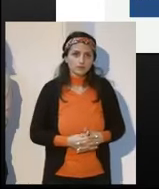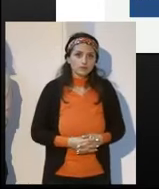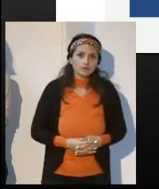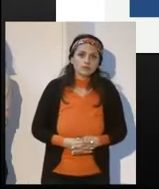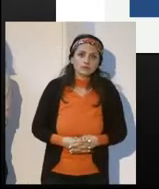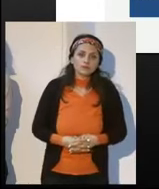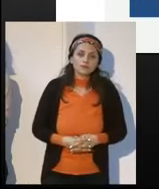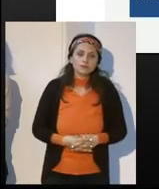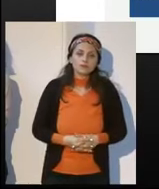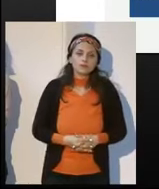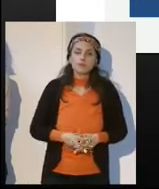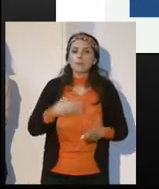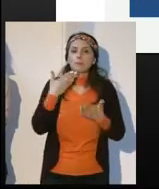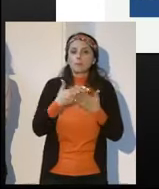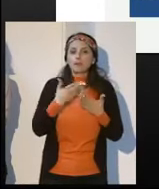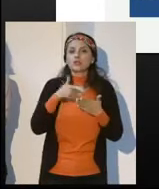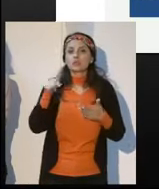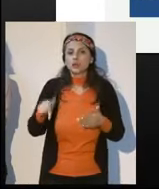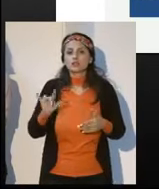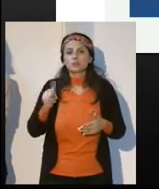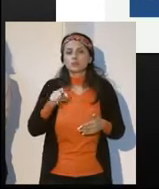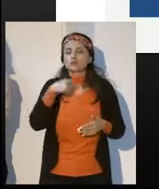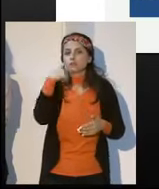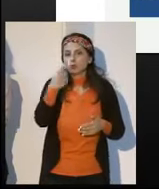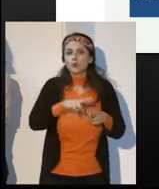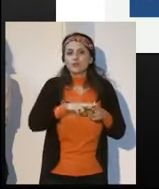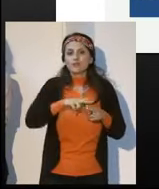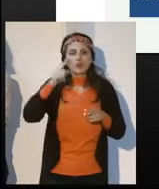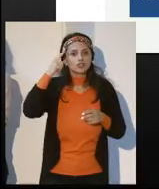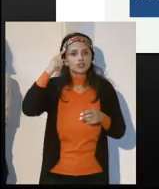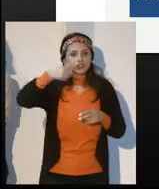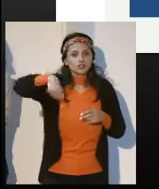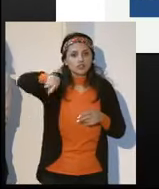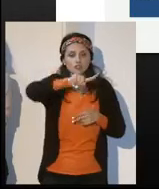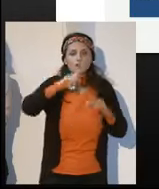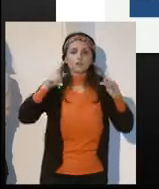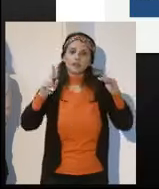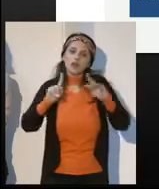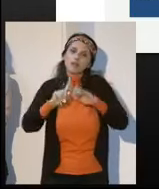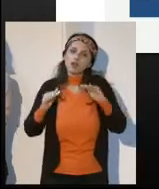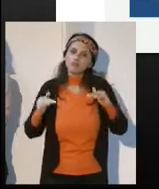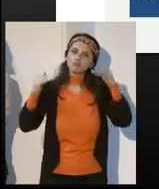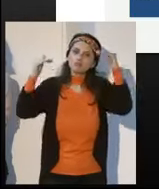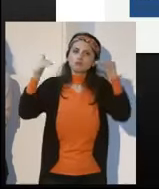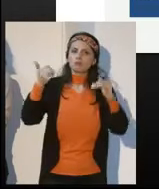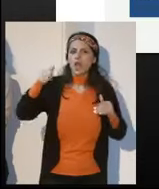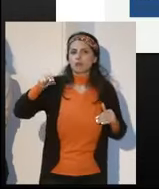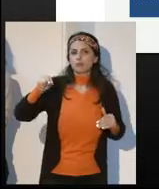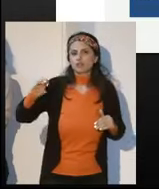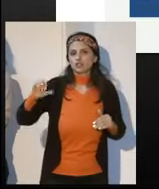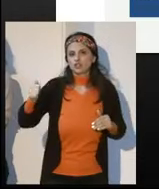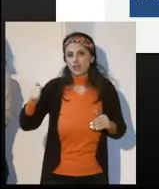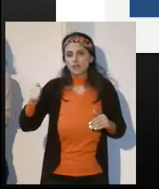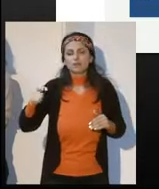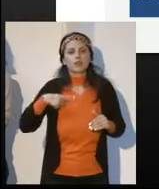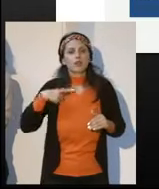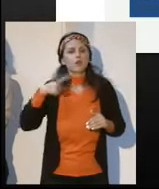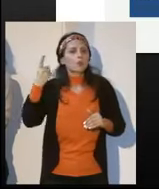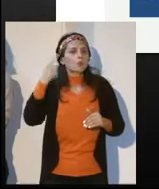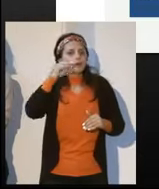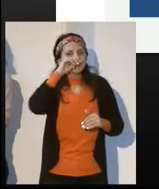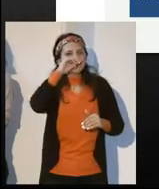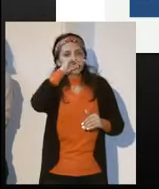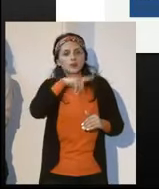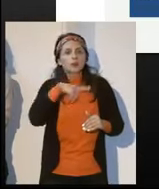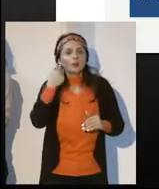de asemenea trebuie să vă spun probabil așa cum Știați că la nivelul unde a pedepsi a exista un proiect în implementare